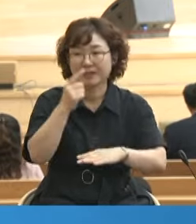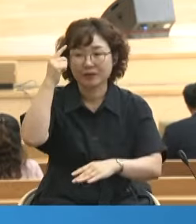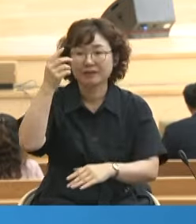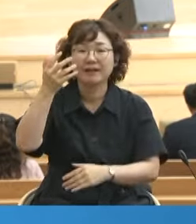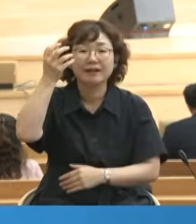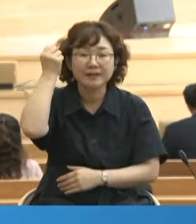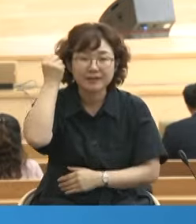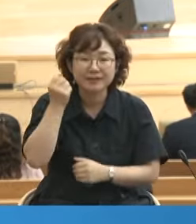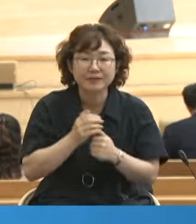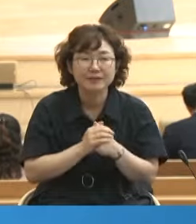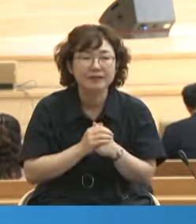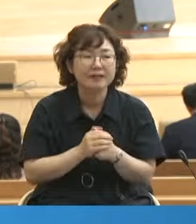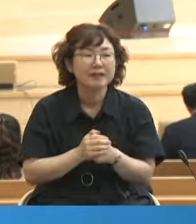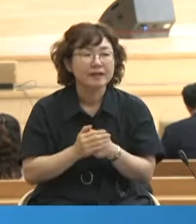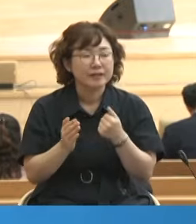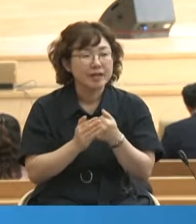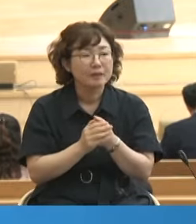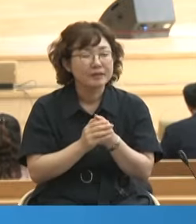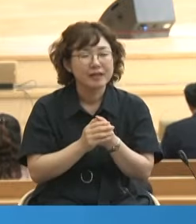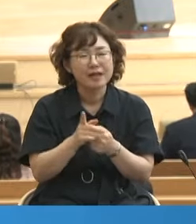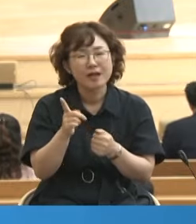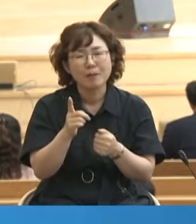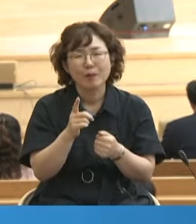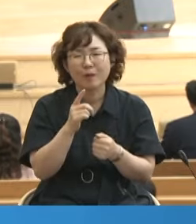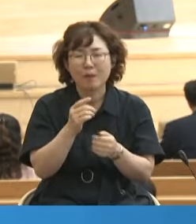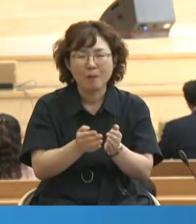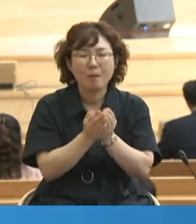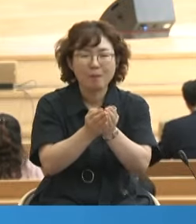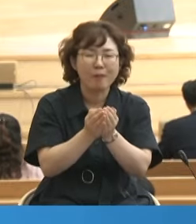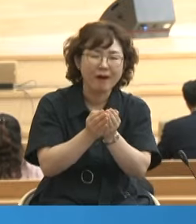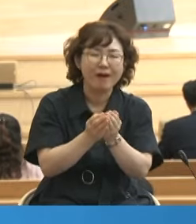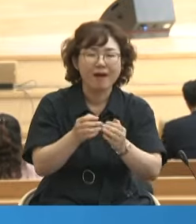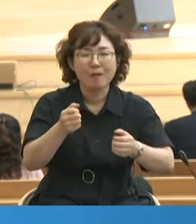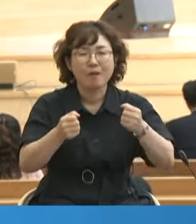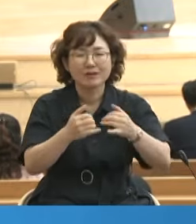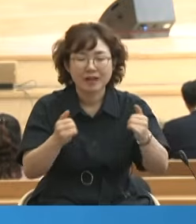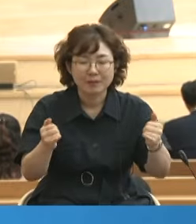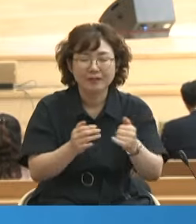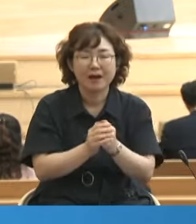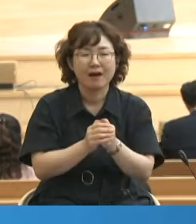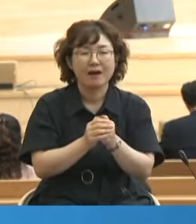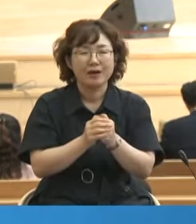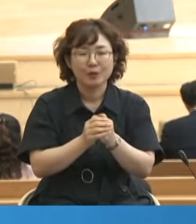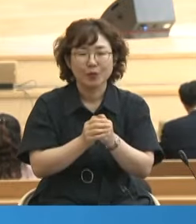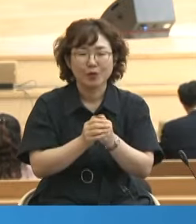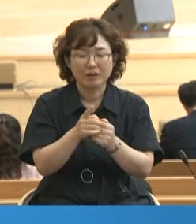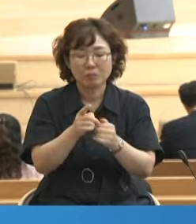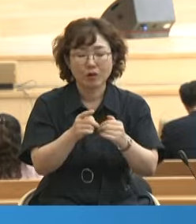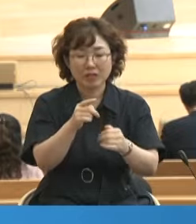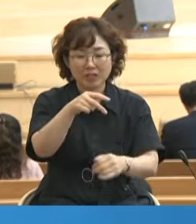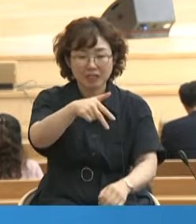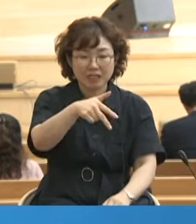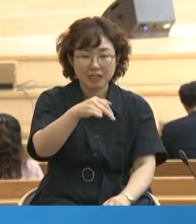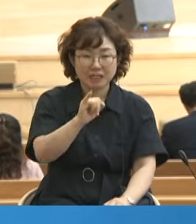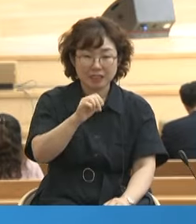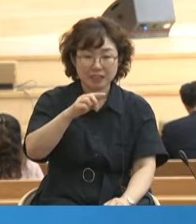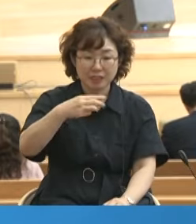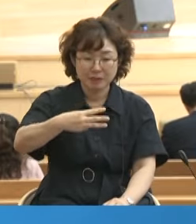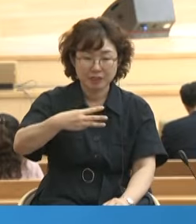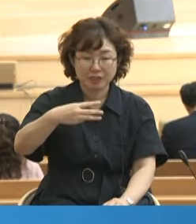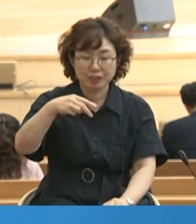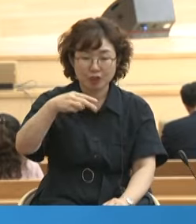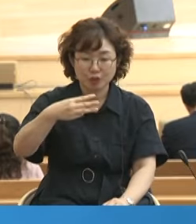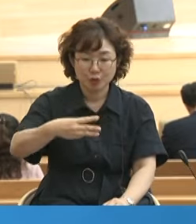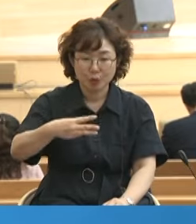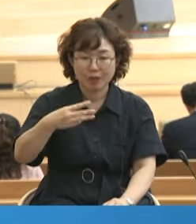했었죠. 그러니까 항해자나 선박에게 지브럴터 해협 바깥으로 나가서는 안 된다라는